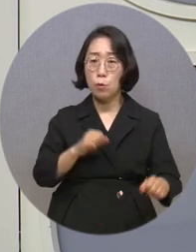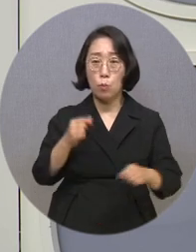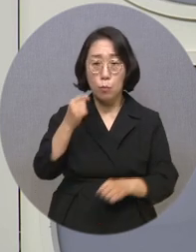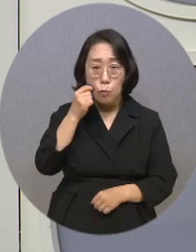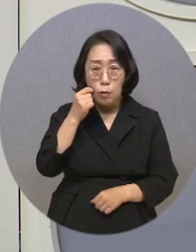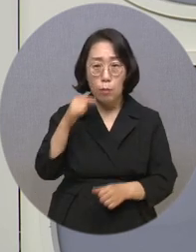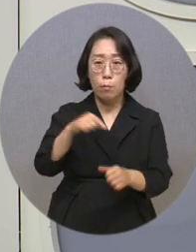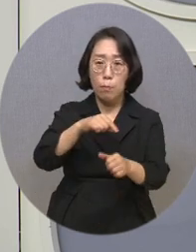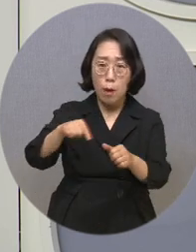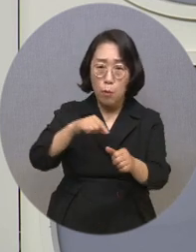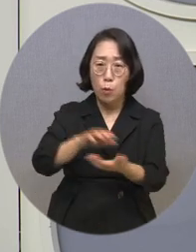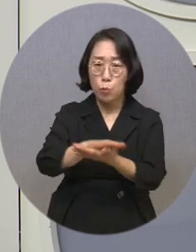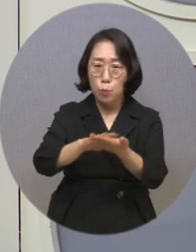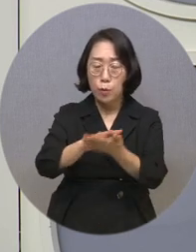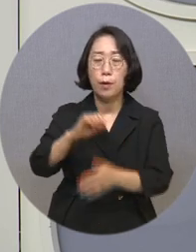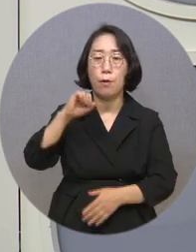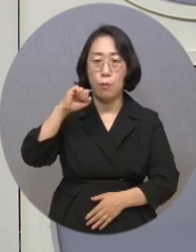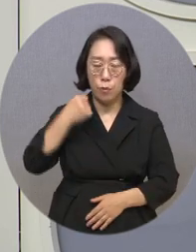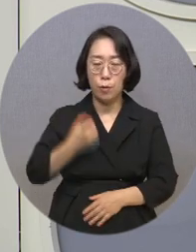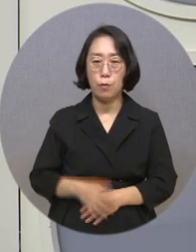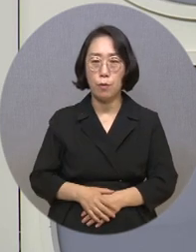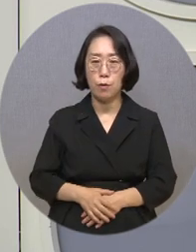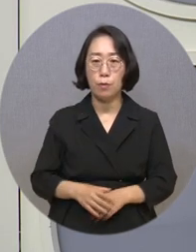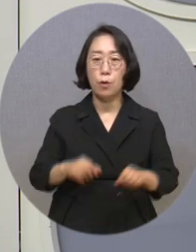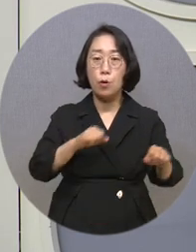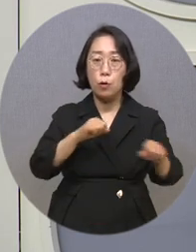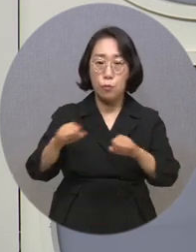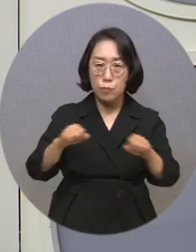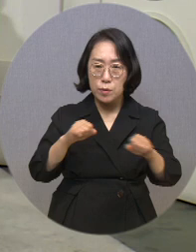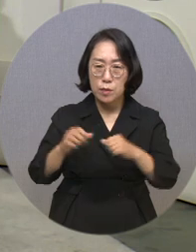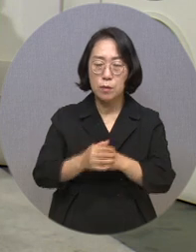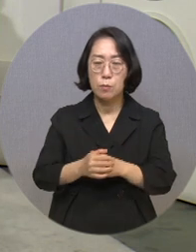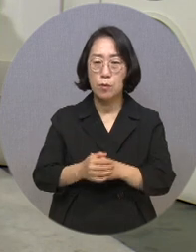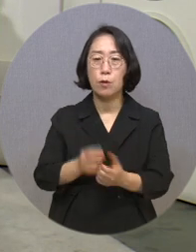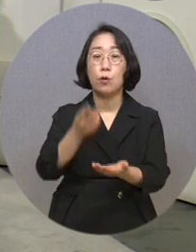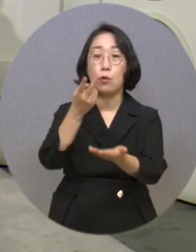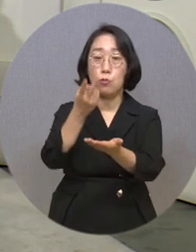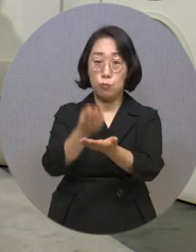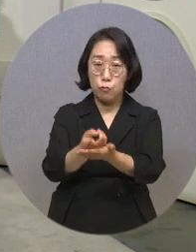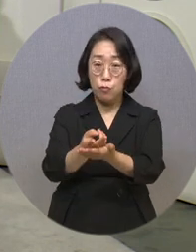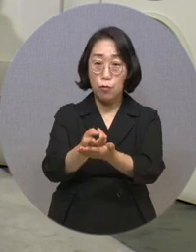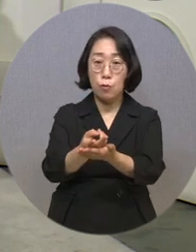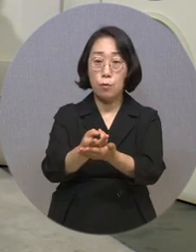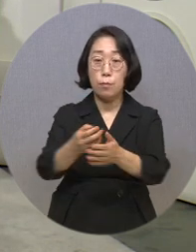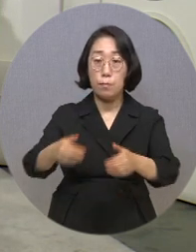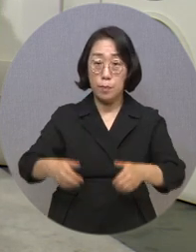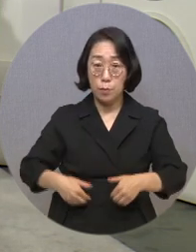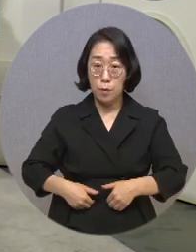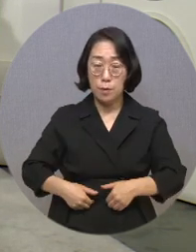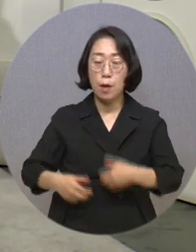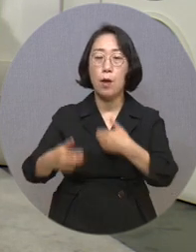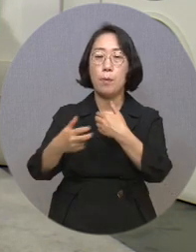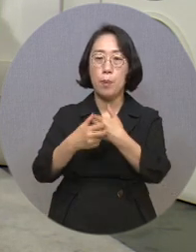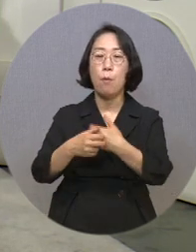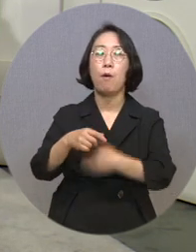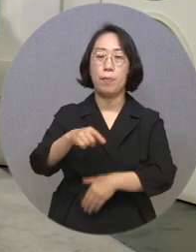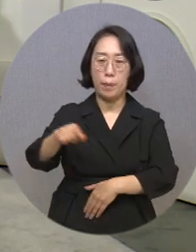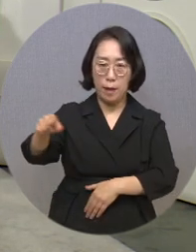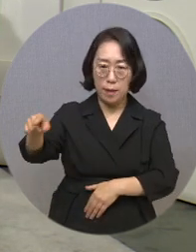없거든요. 그러니까 움직이지 못하고 누워야만 있어야 될 어르신들은 병원에 가셔야